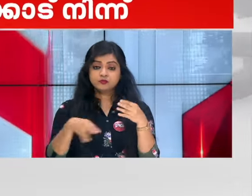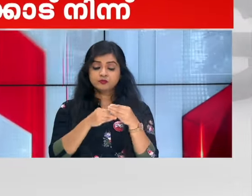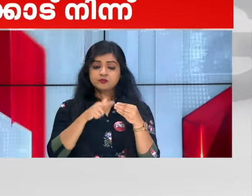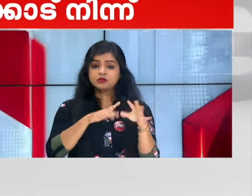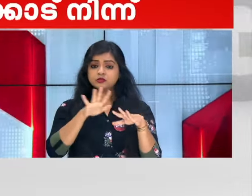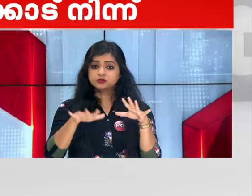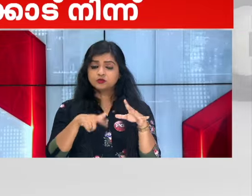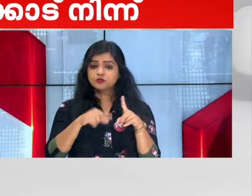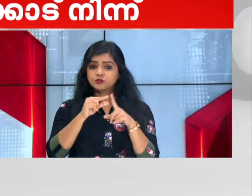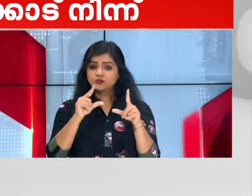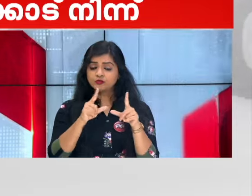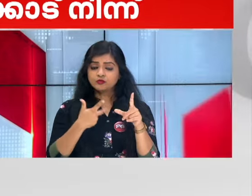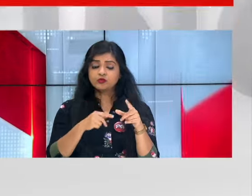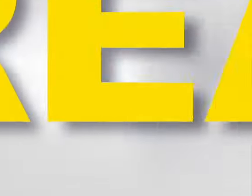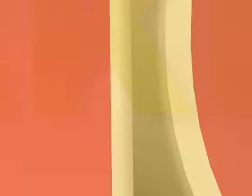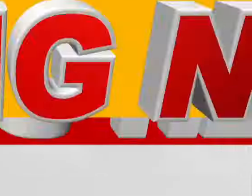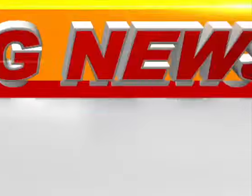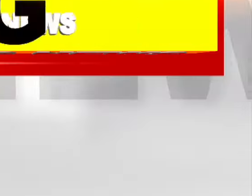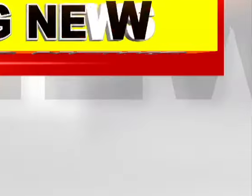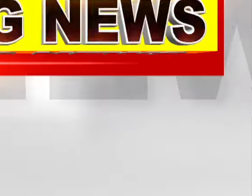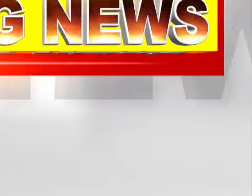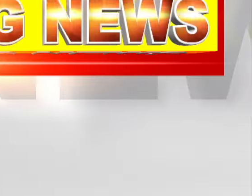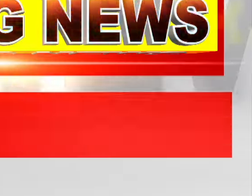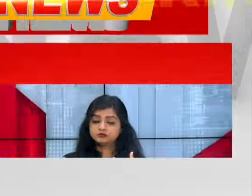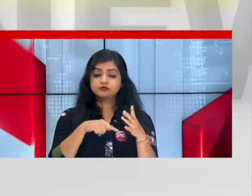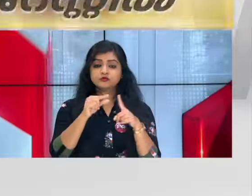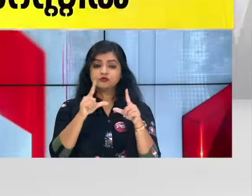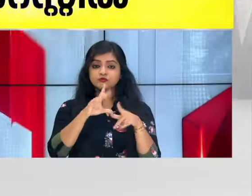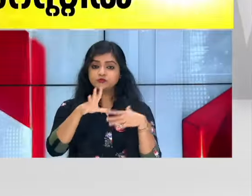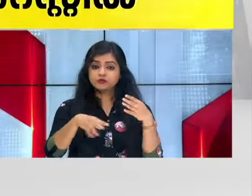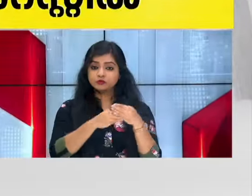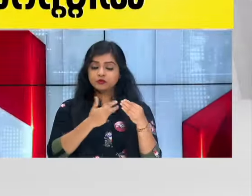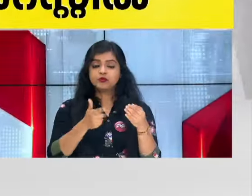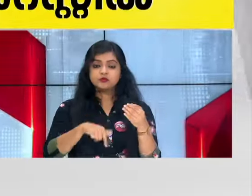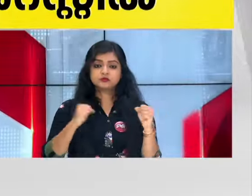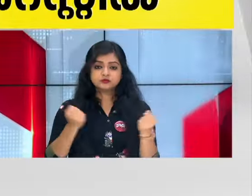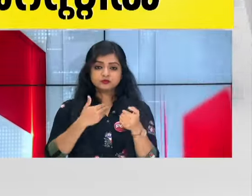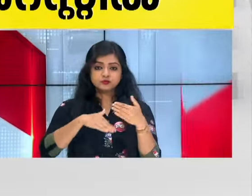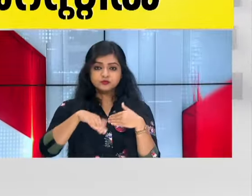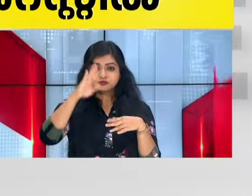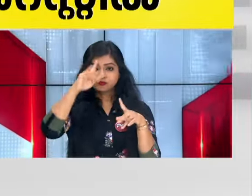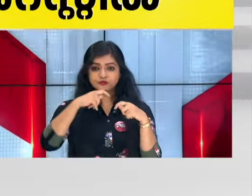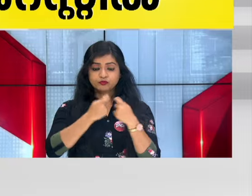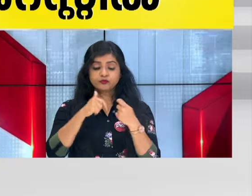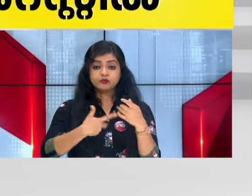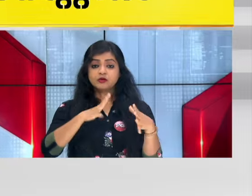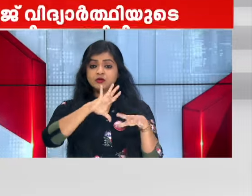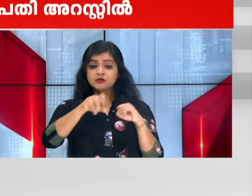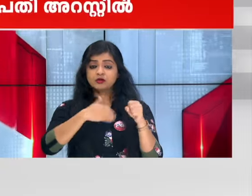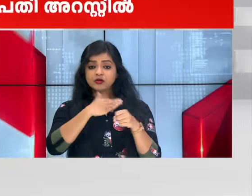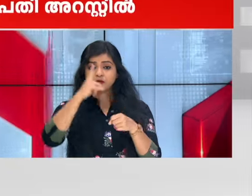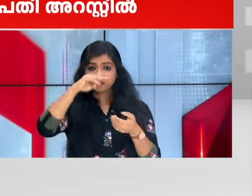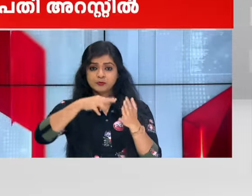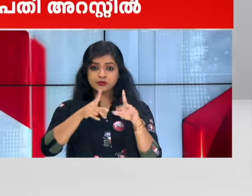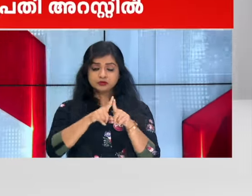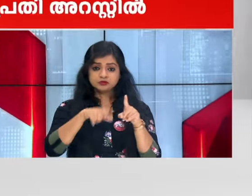കൃത്യമായ തെളിവുകൾ ലഭിക്കണം, കൃത്യമായ മൊഴികൾ ലഭിക്കണം. അതിനുവേണ്ടിയുള്ള ശ്രമത്തിലാണ് ഇപ്പോൾ പോലീസ് ഉള്ളത്. എന്തായാലും ക്രിമിനൽ ഗൂഢാലോചന ഉൾപ്പെടെയുള്ള വകുപ്പുകൾ